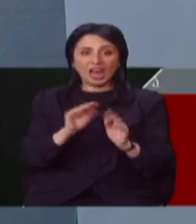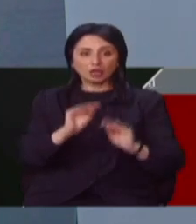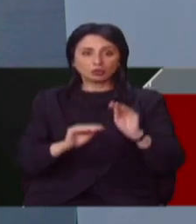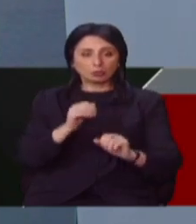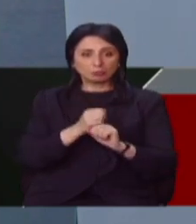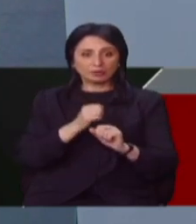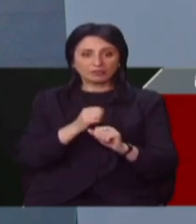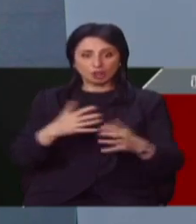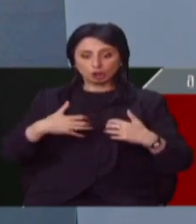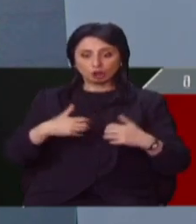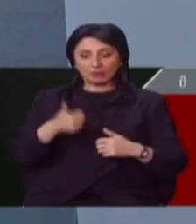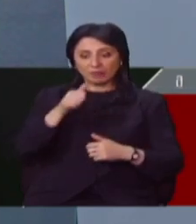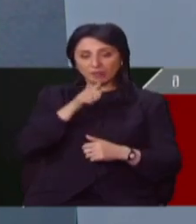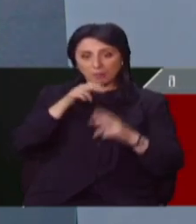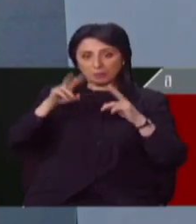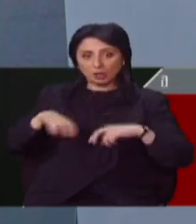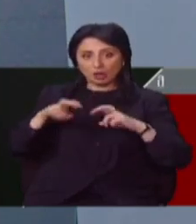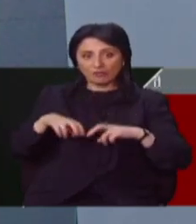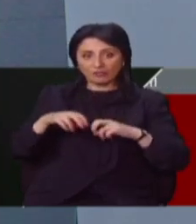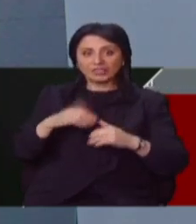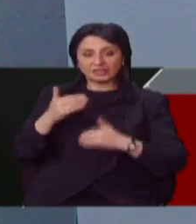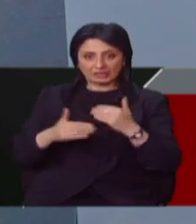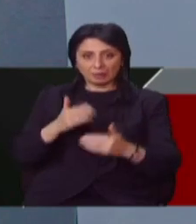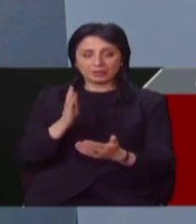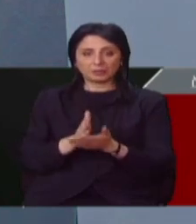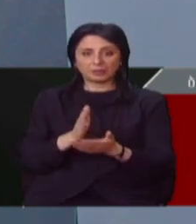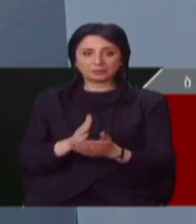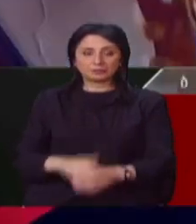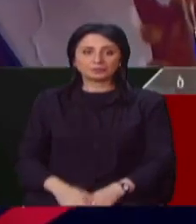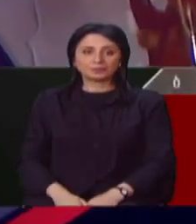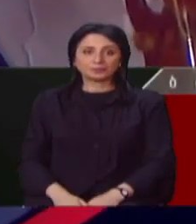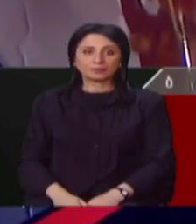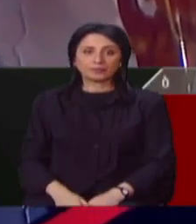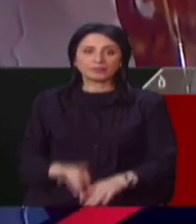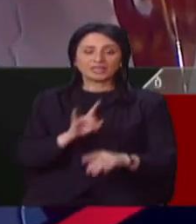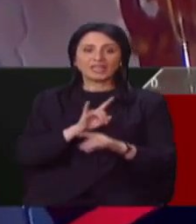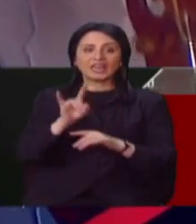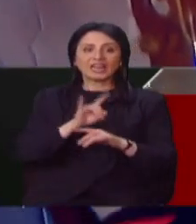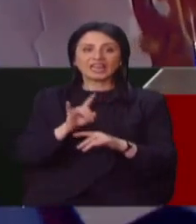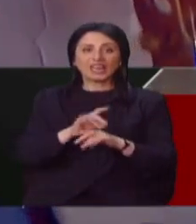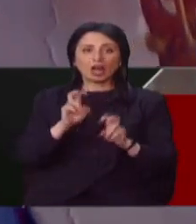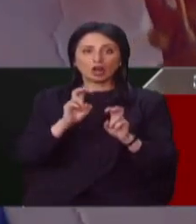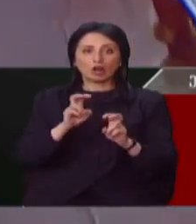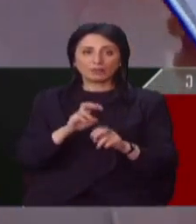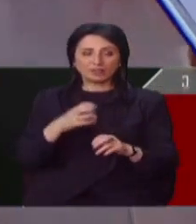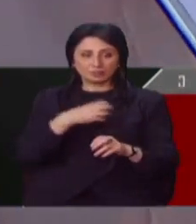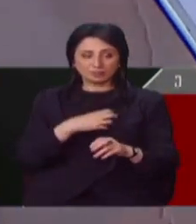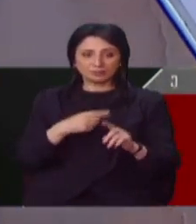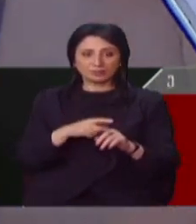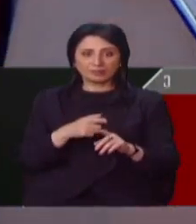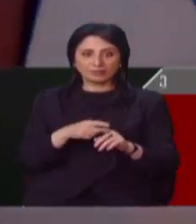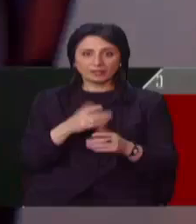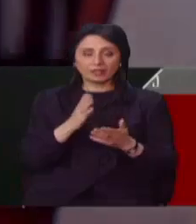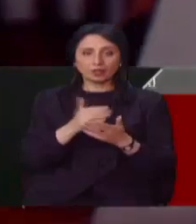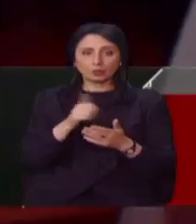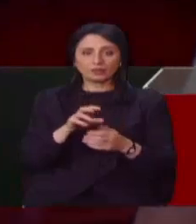ელექტრომოწყობილობა ცხოველებზე პირველი ექსპერიმენტული ცდა წარმატებით დასრულდა. ხელოლური რიცხვის სამყარო, ანუ ეგრეთ წოდებული pacemaker-ი, ეს არის